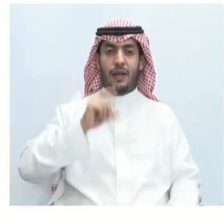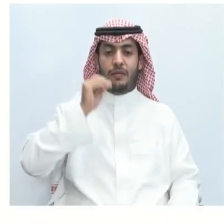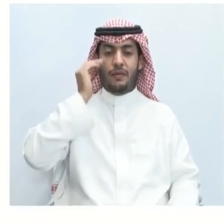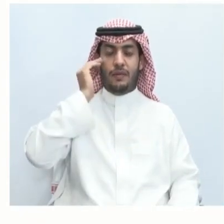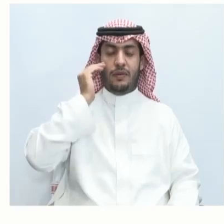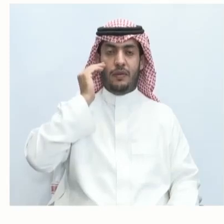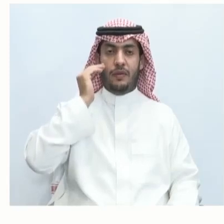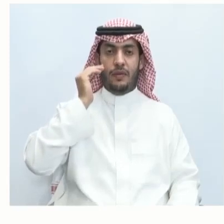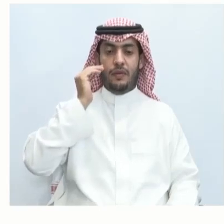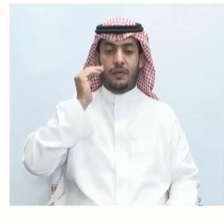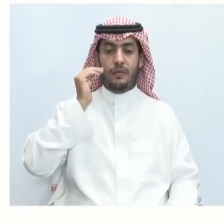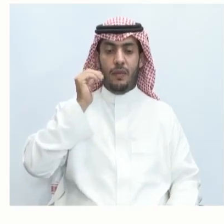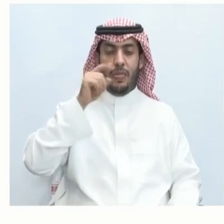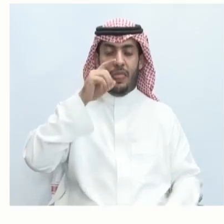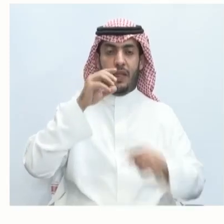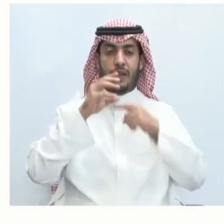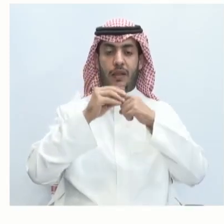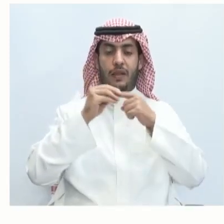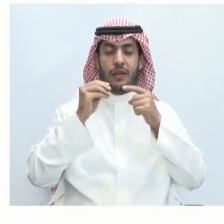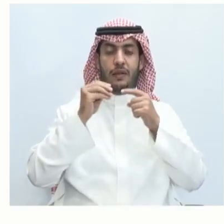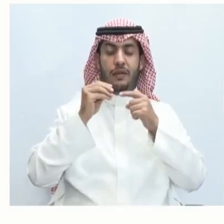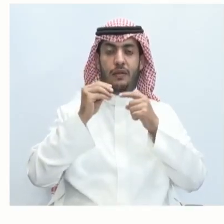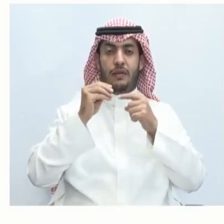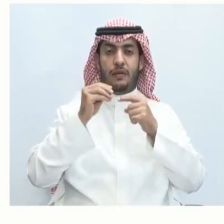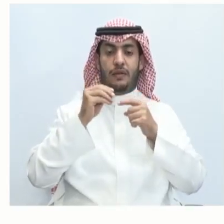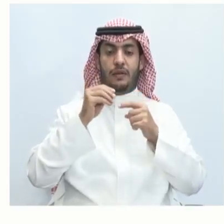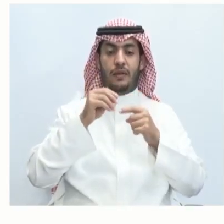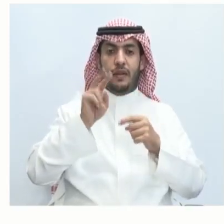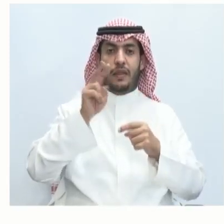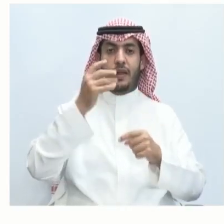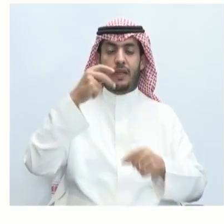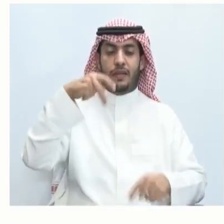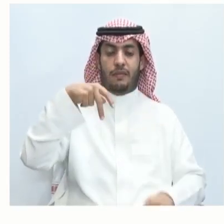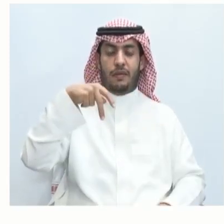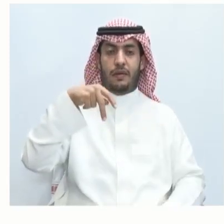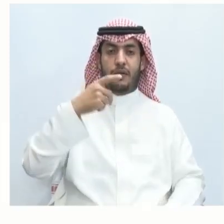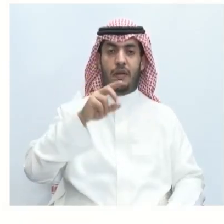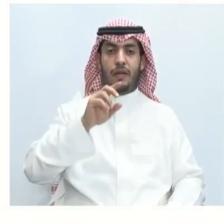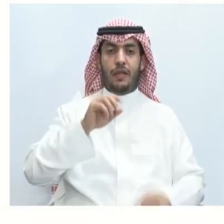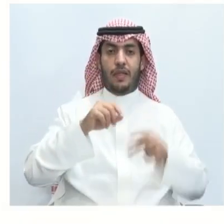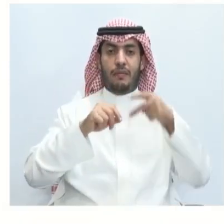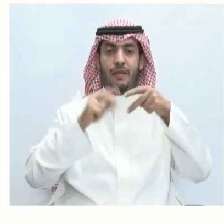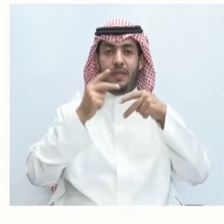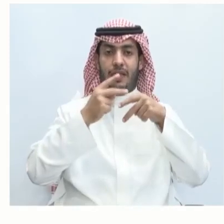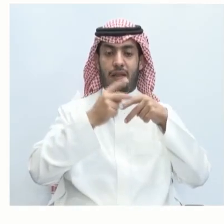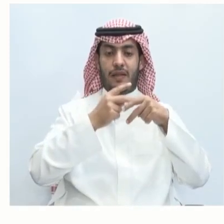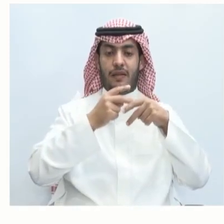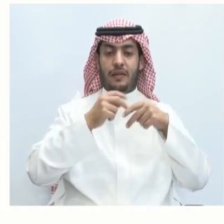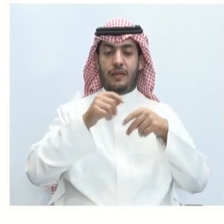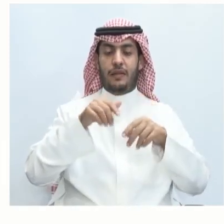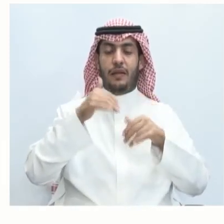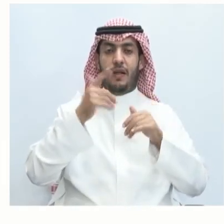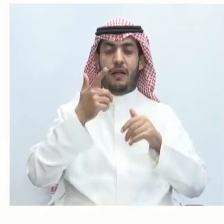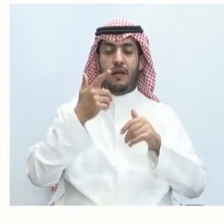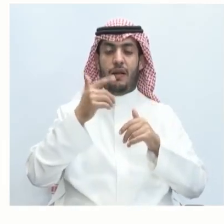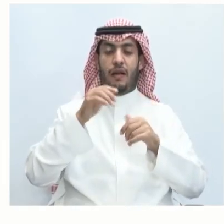الخطوه الثانيه ان اطرح ابنائي وبناتي او اثنين على ثمانيه اذا ذلك عن